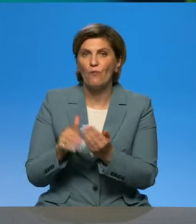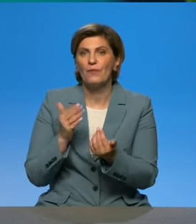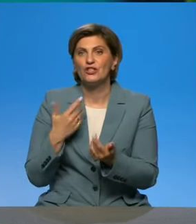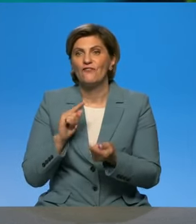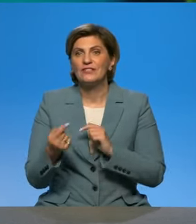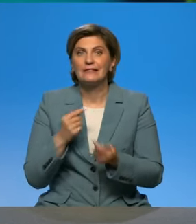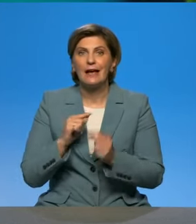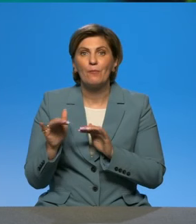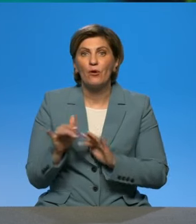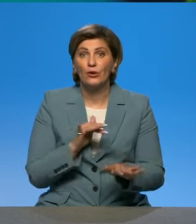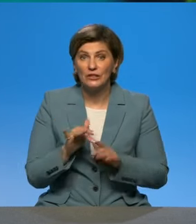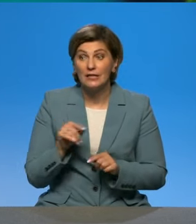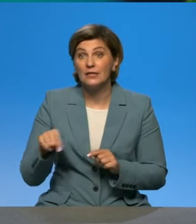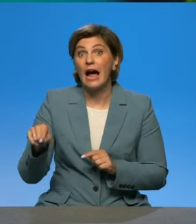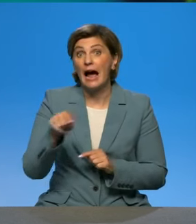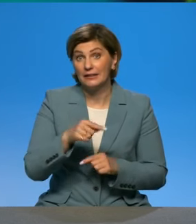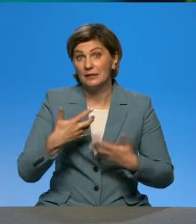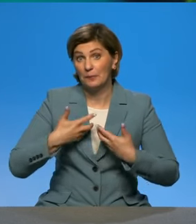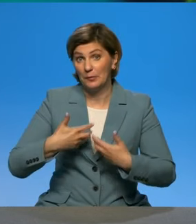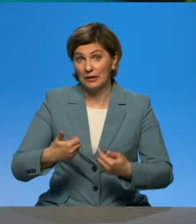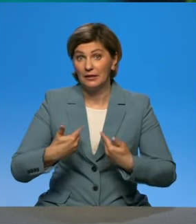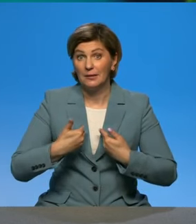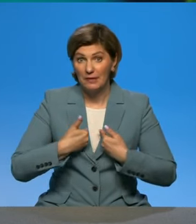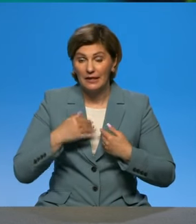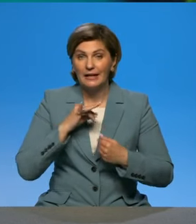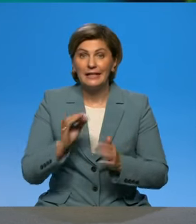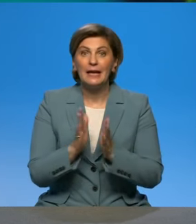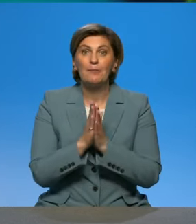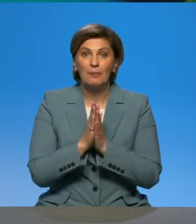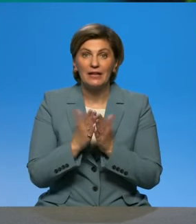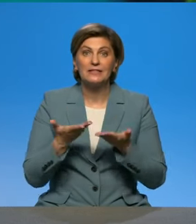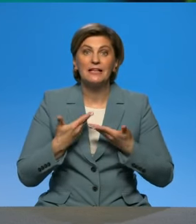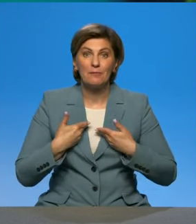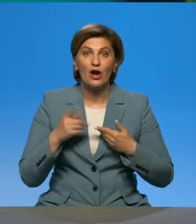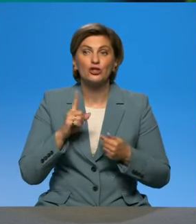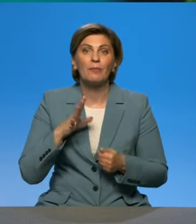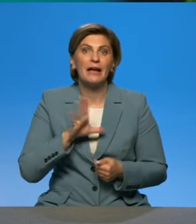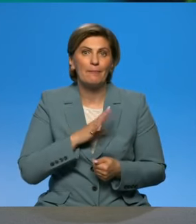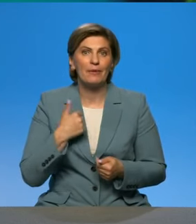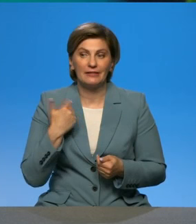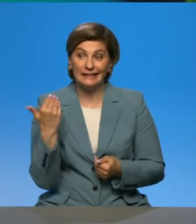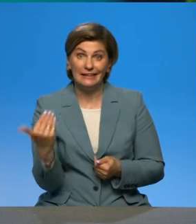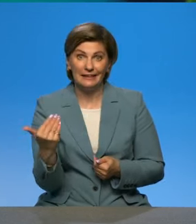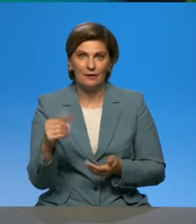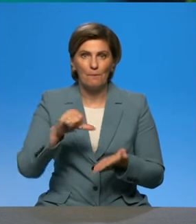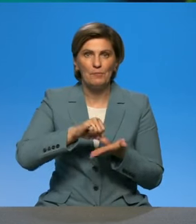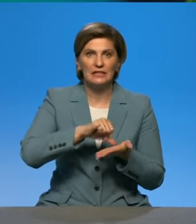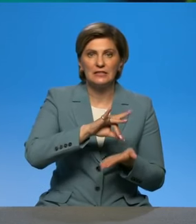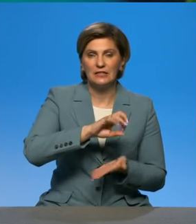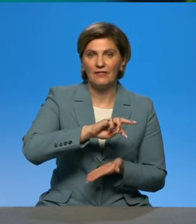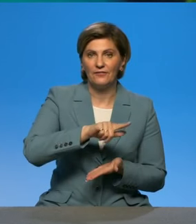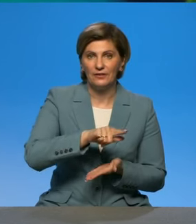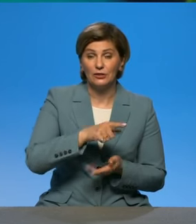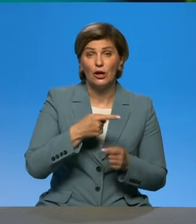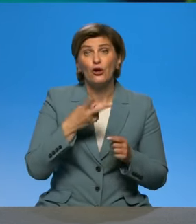соответственно, приняли меня и попросили, чтобы я был, соответственно, их представителем. Ну, мы должны понимать, что это еще и личная